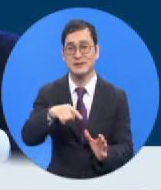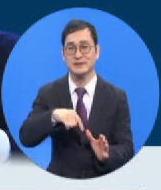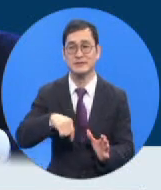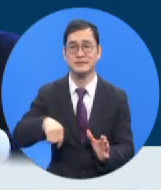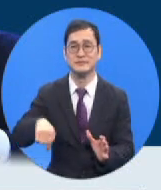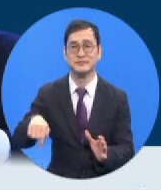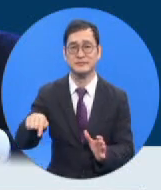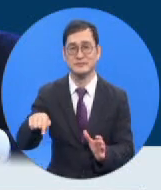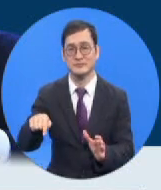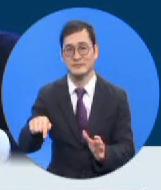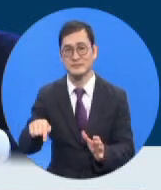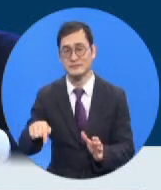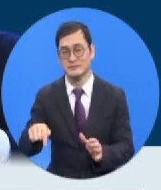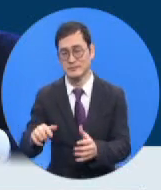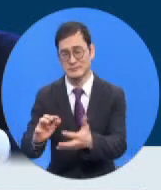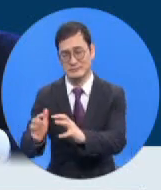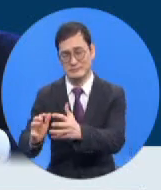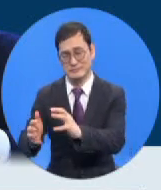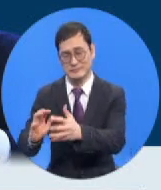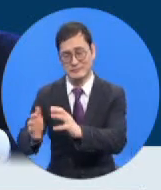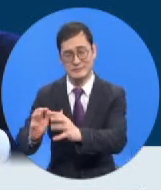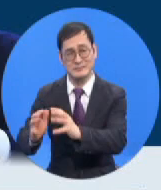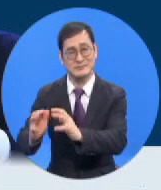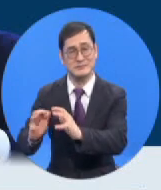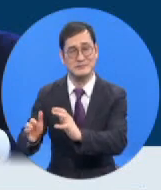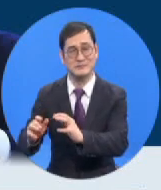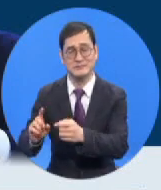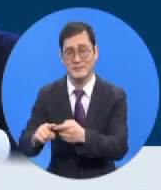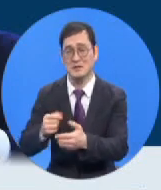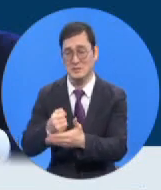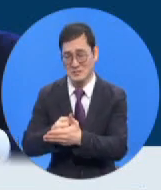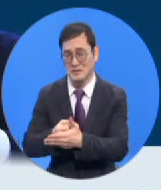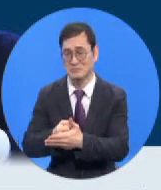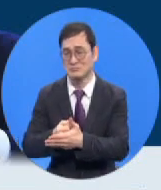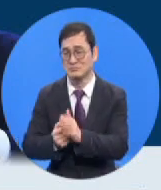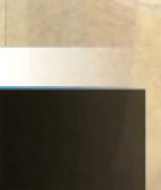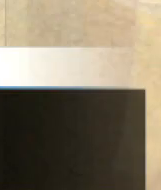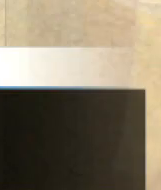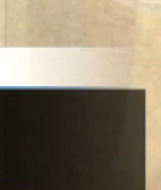나오는 상황에서 민주당 내부에서 이런 비판이 나옵니다.